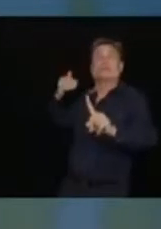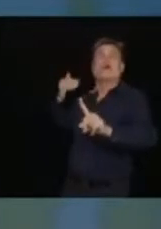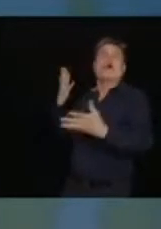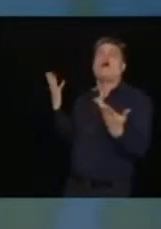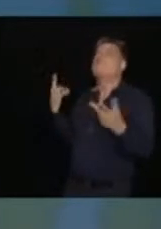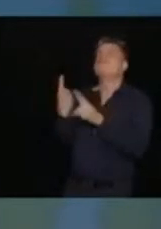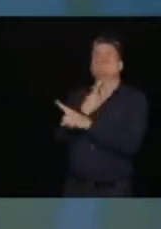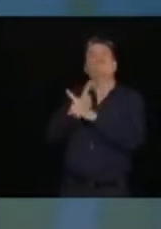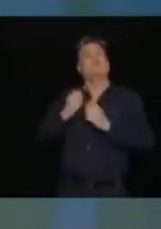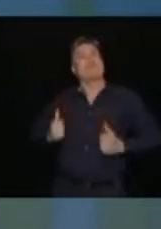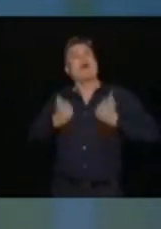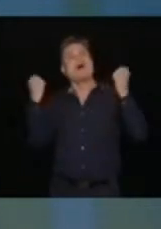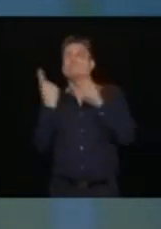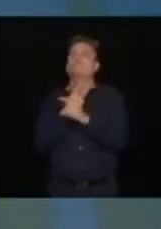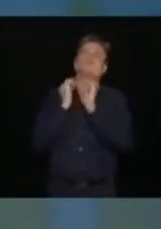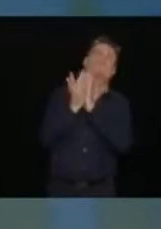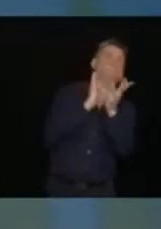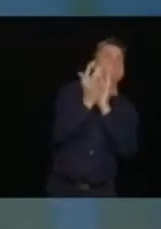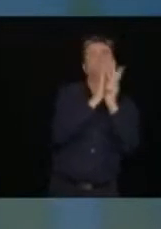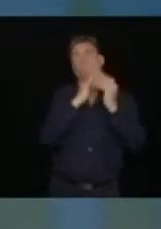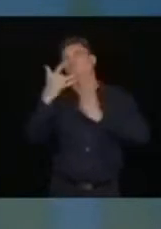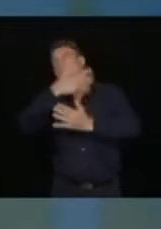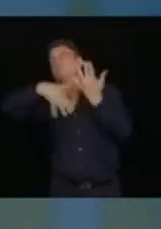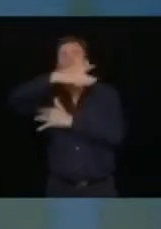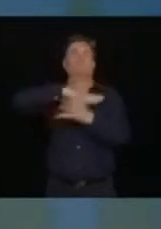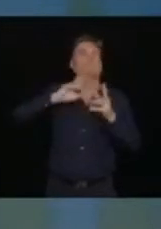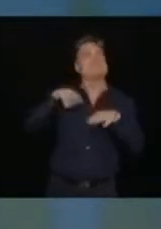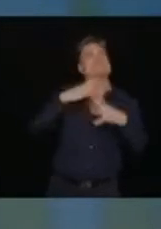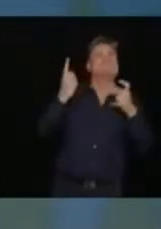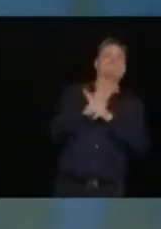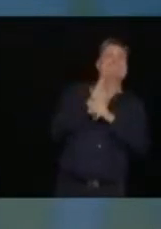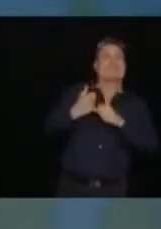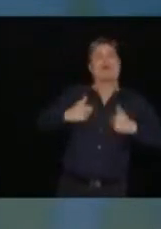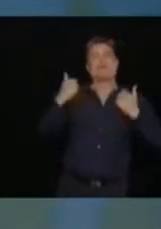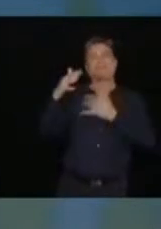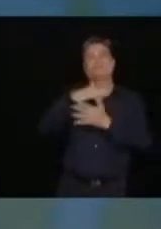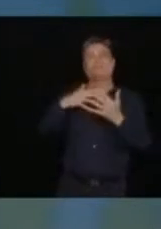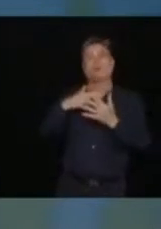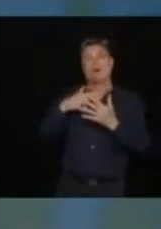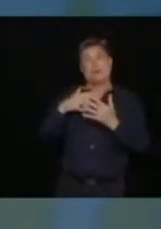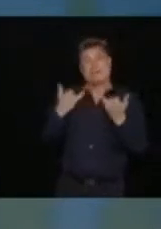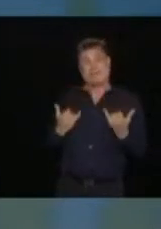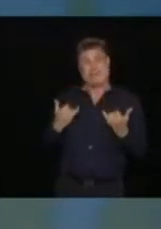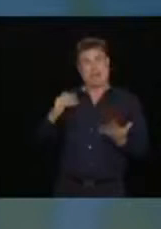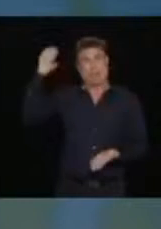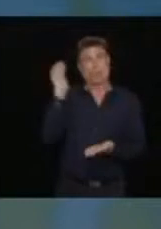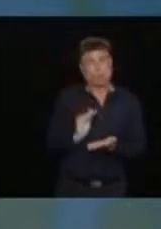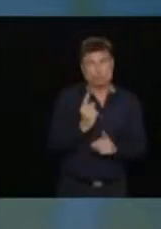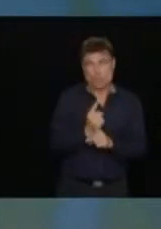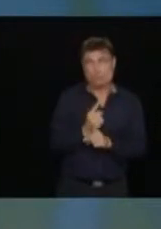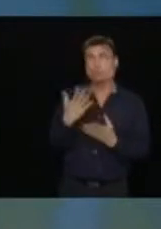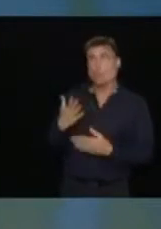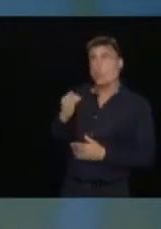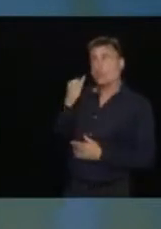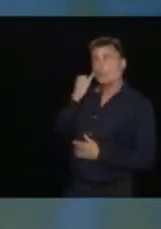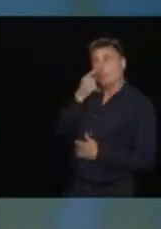线，70%是什么曲线？60%是什么曲线？我们现在看到了吗？我们的